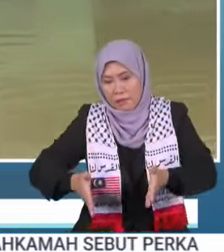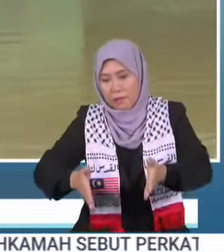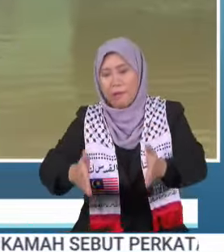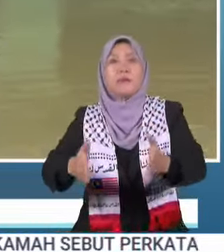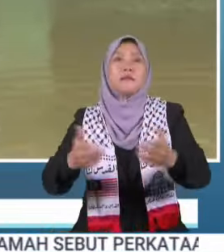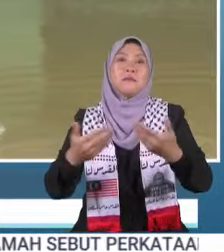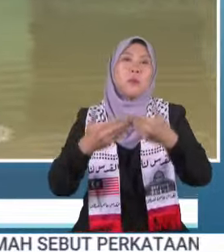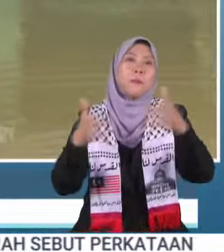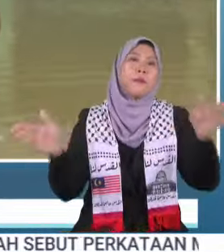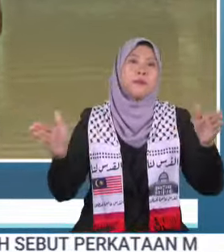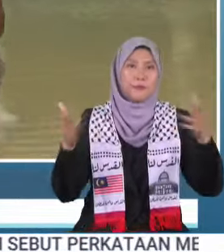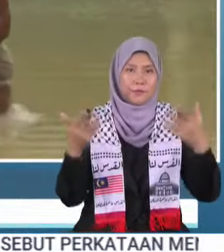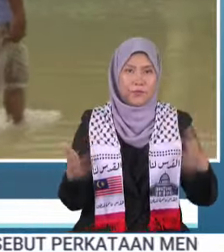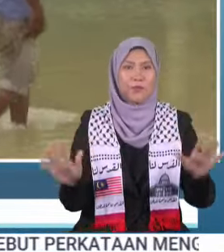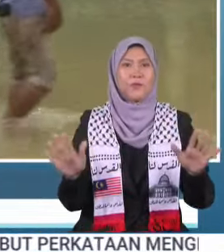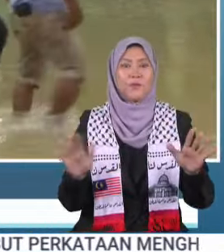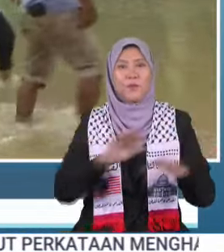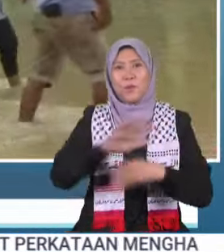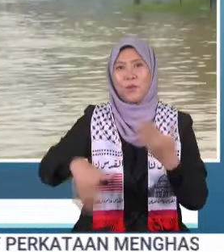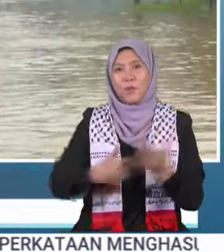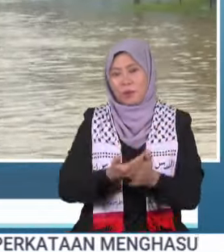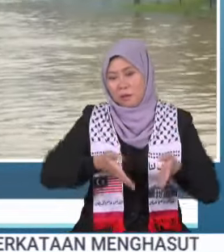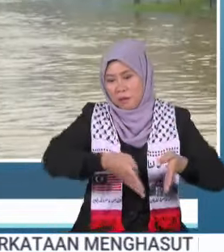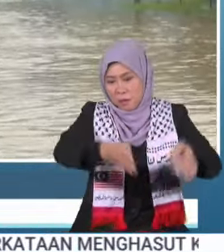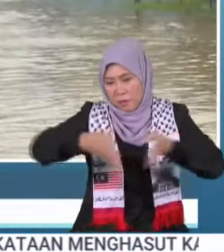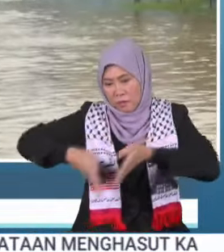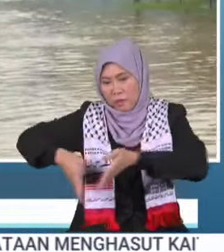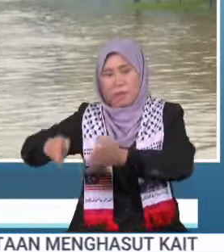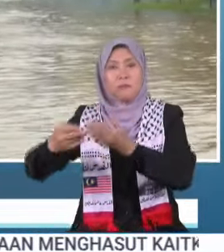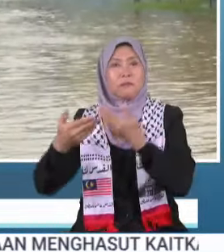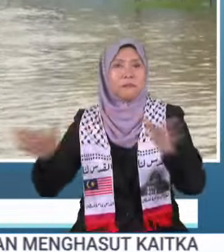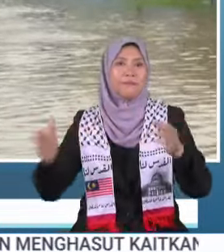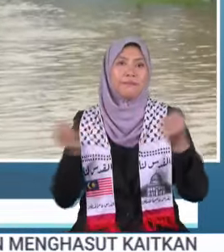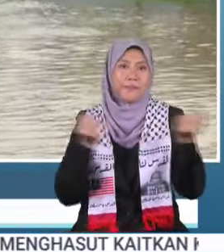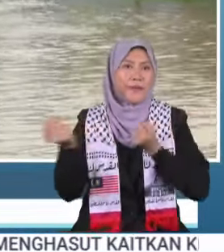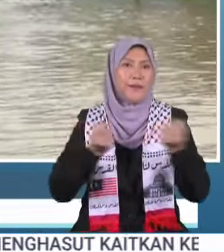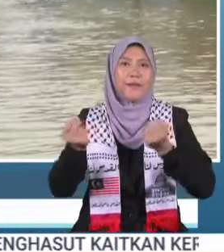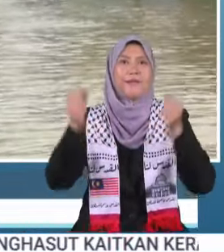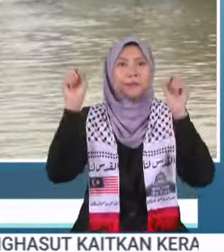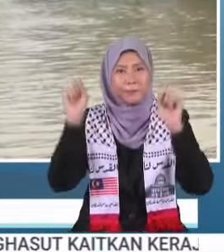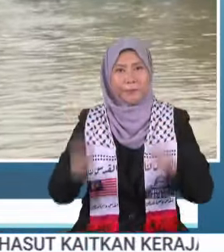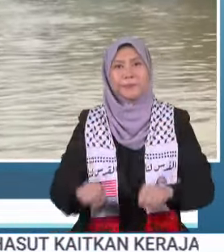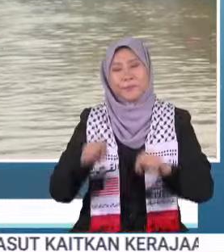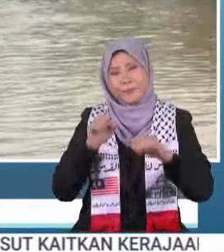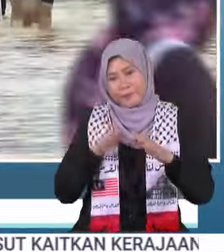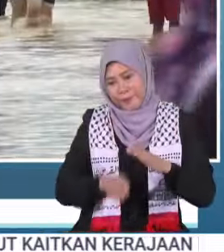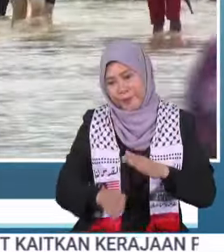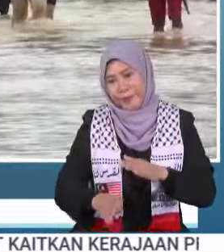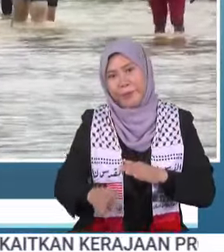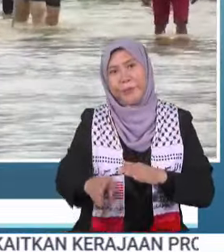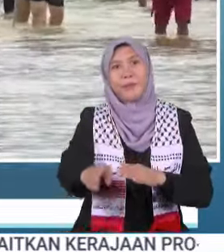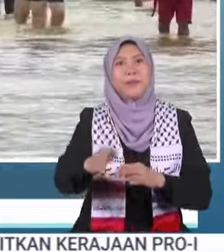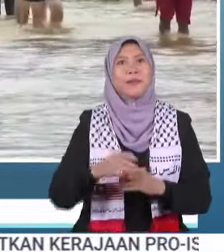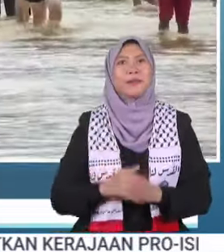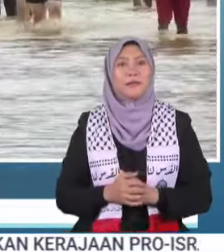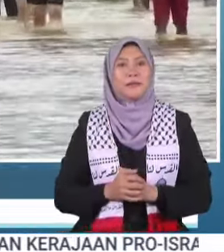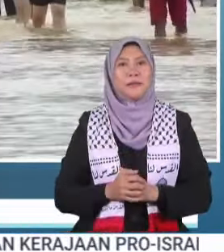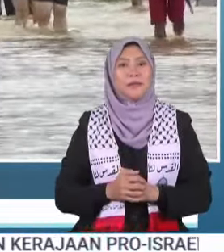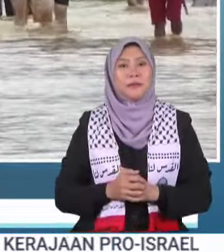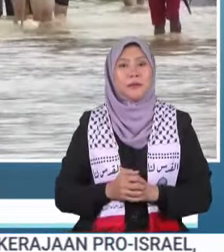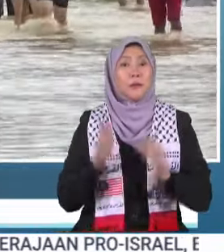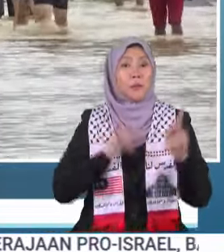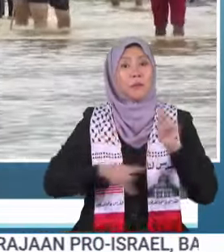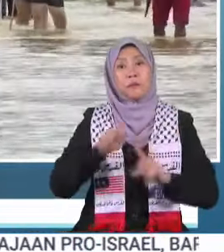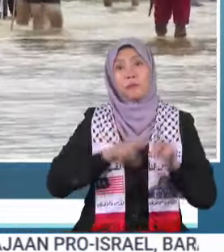ini sudah pun dibuka kepada semua laluan dan juga kenderaan jadi orang ramai telah pun boleh menuju